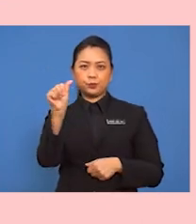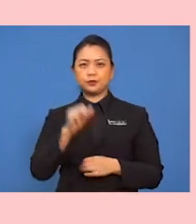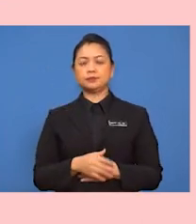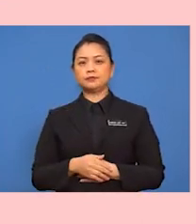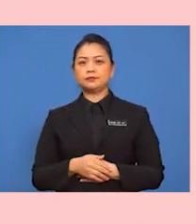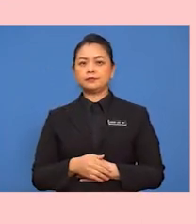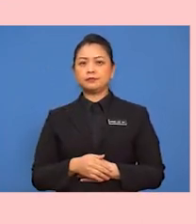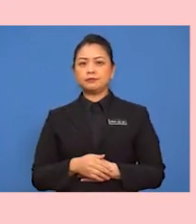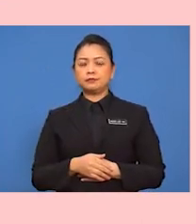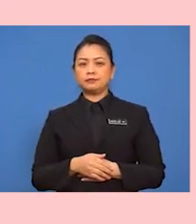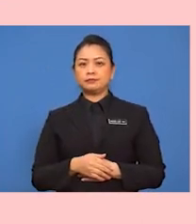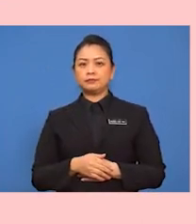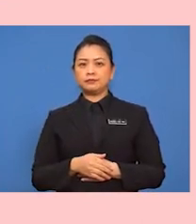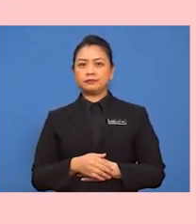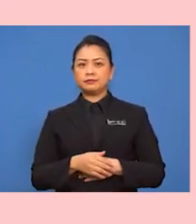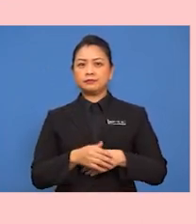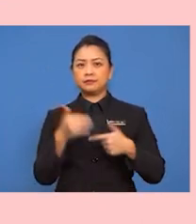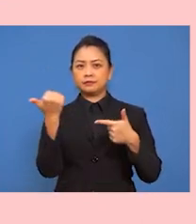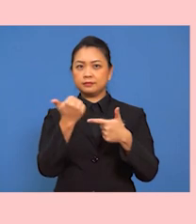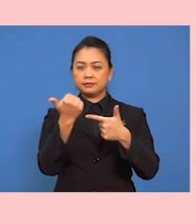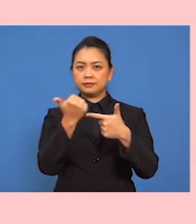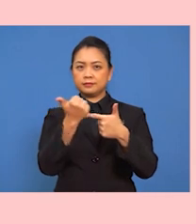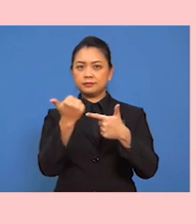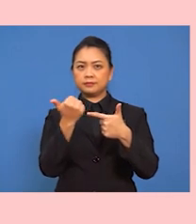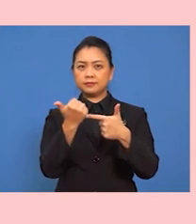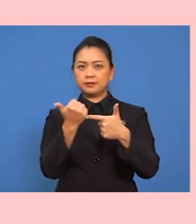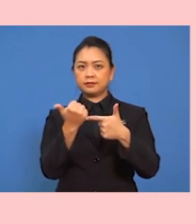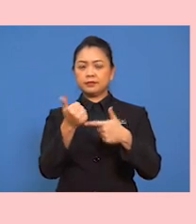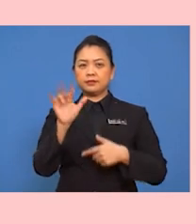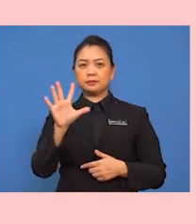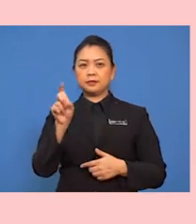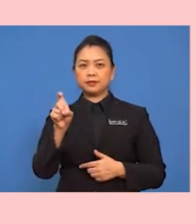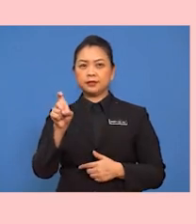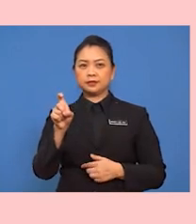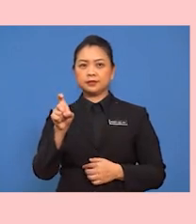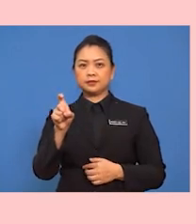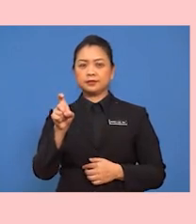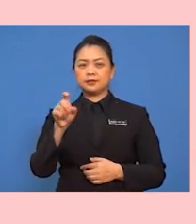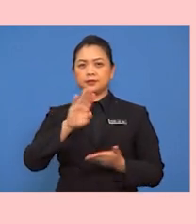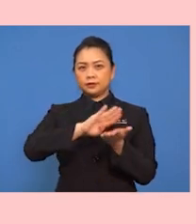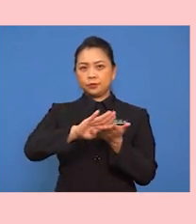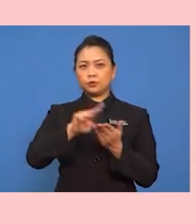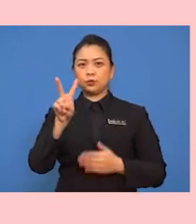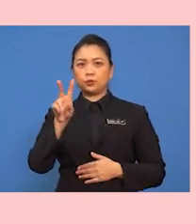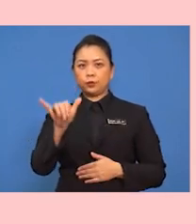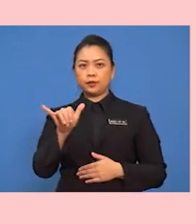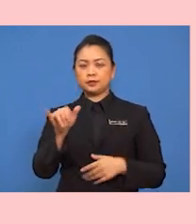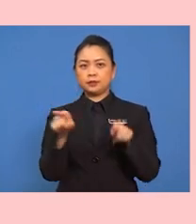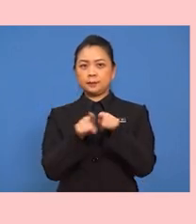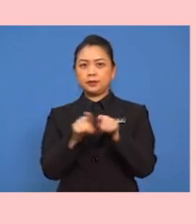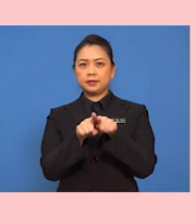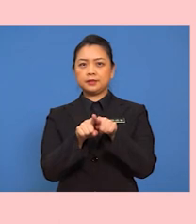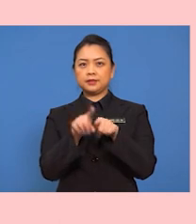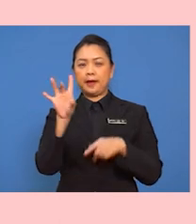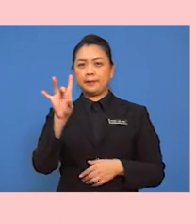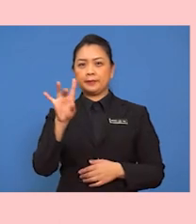manakala persamaan kedua ialah 5X tolak 2Y sama